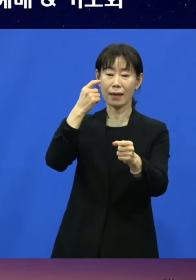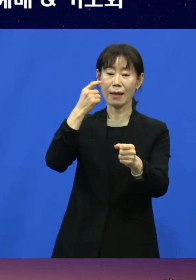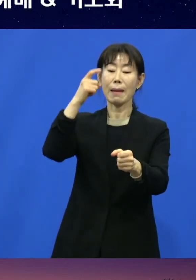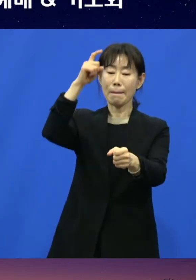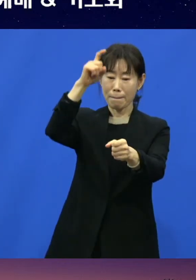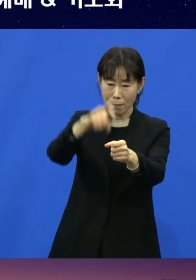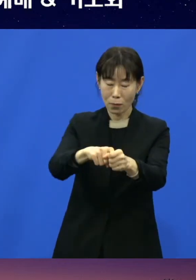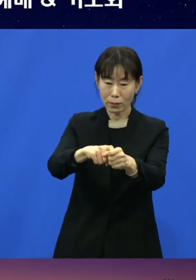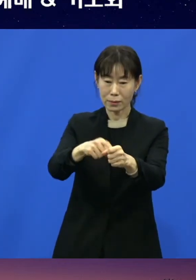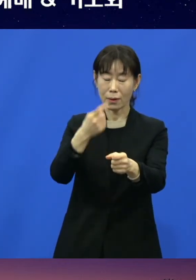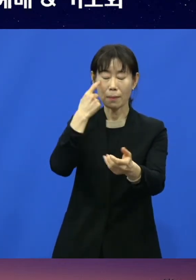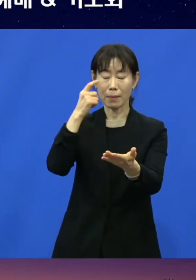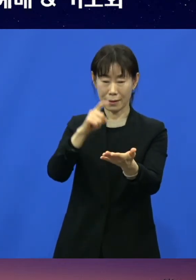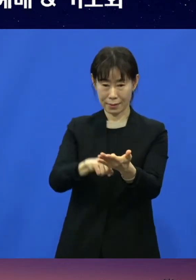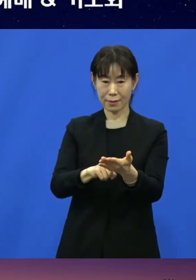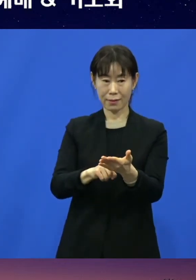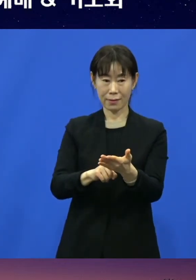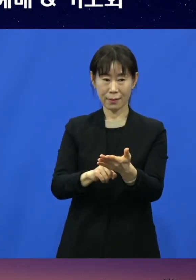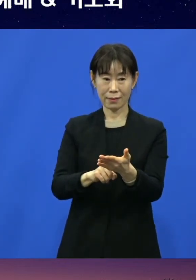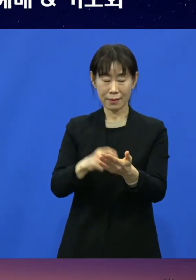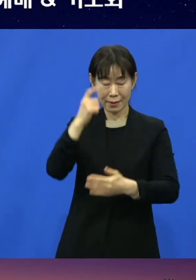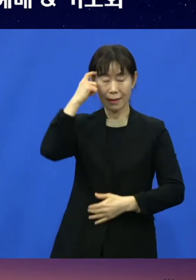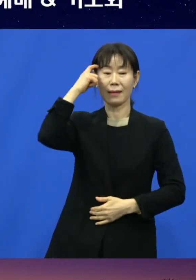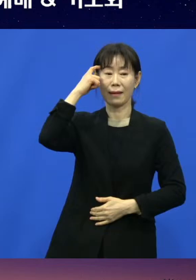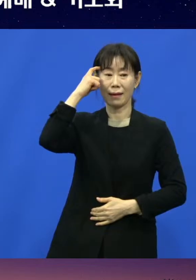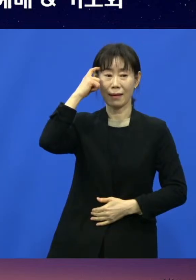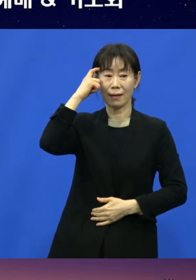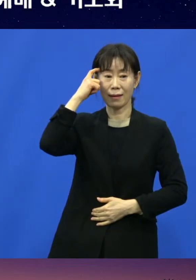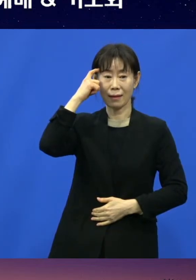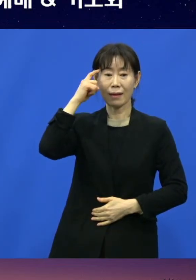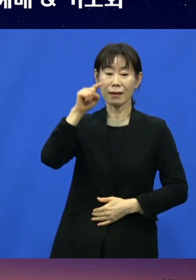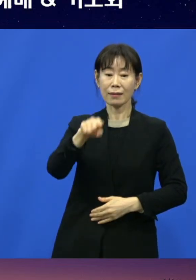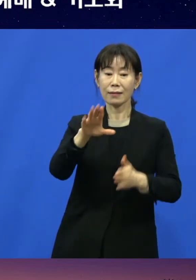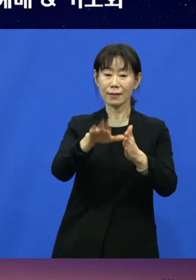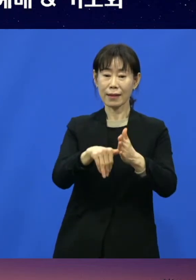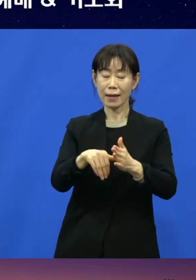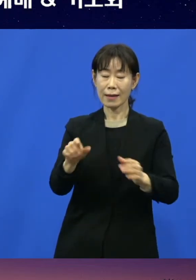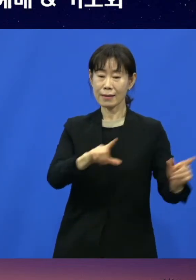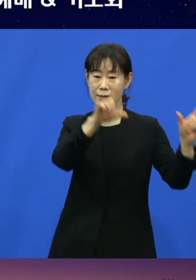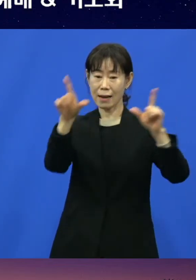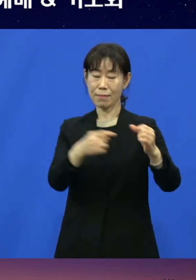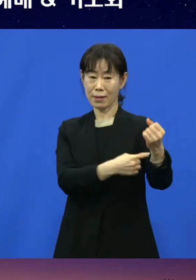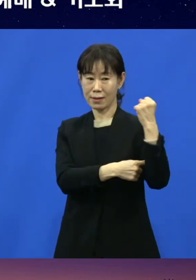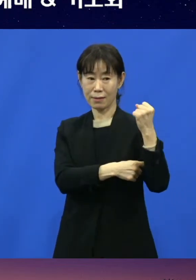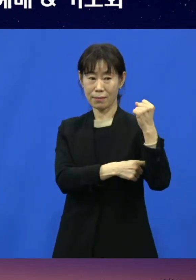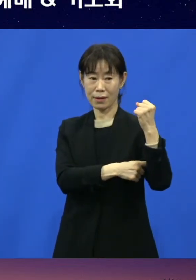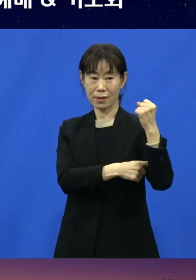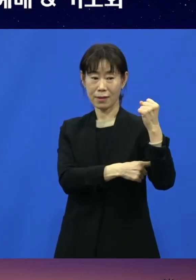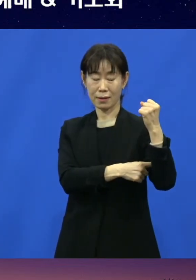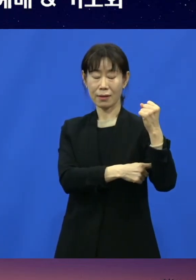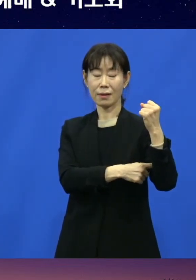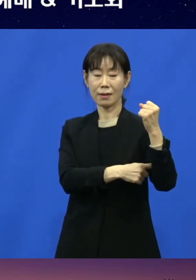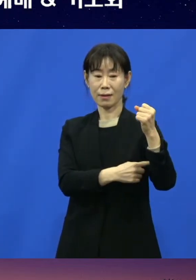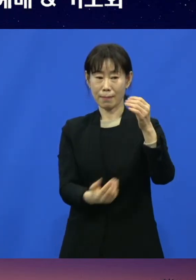거예요. 에너지가 나오는 거예요, 여러분. 엄청난 에너지가 쏟아져 나와요.